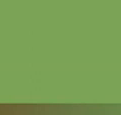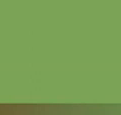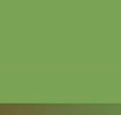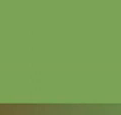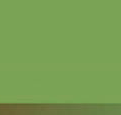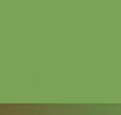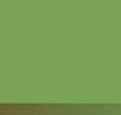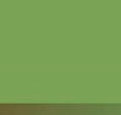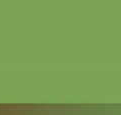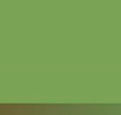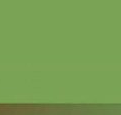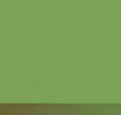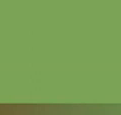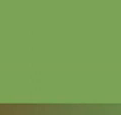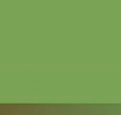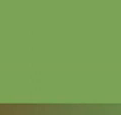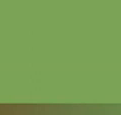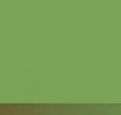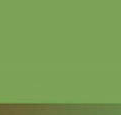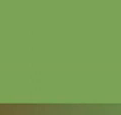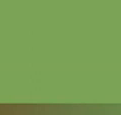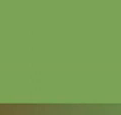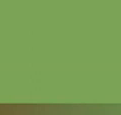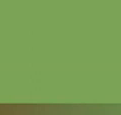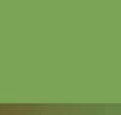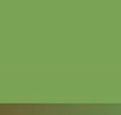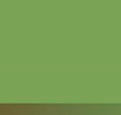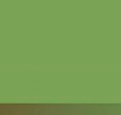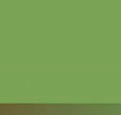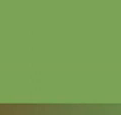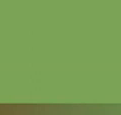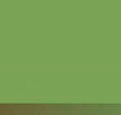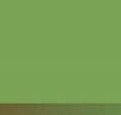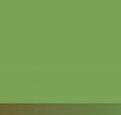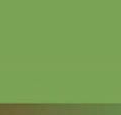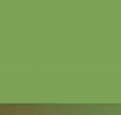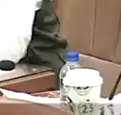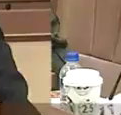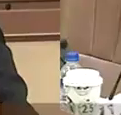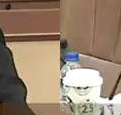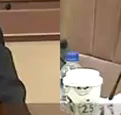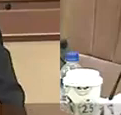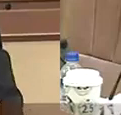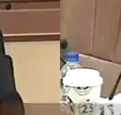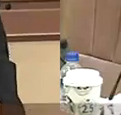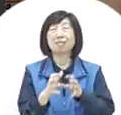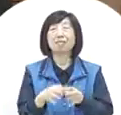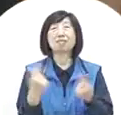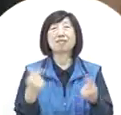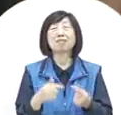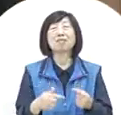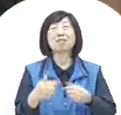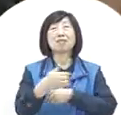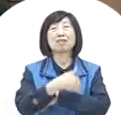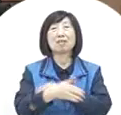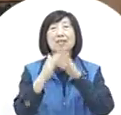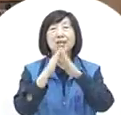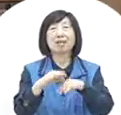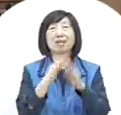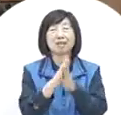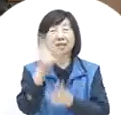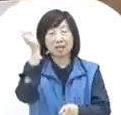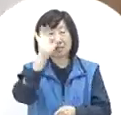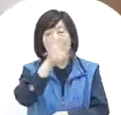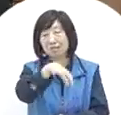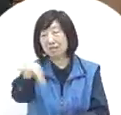年卖掉了111间，获得了32亿以外，我们要盖社宅很困难。我们城乡局吼，大家在找地啦。哦，